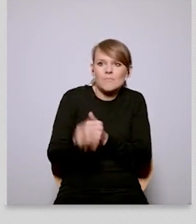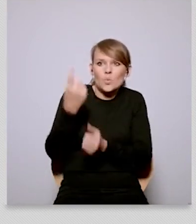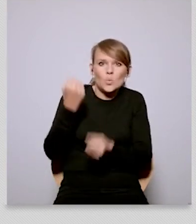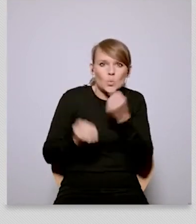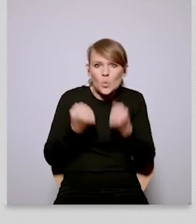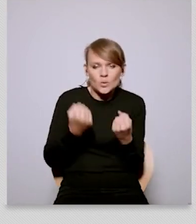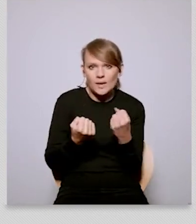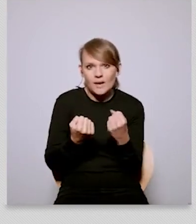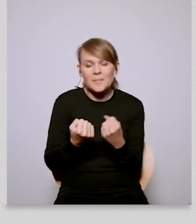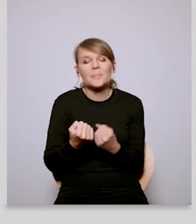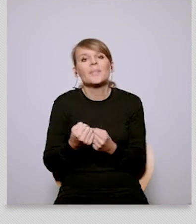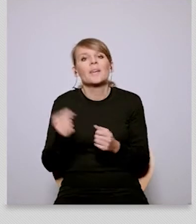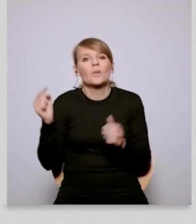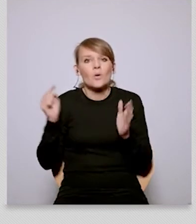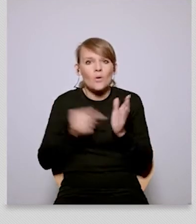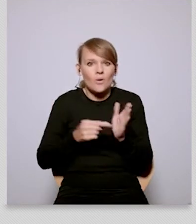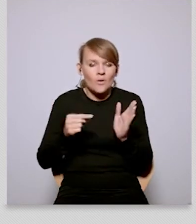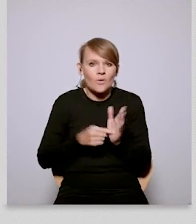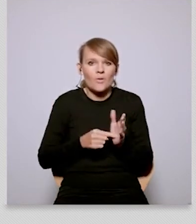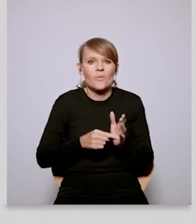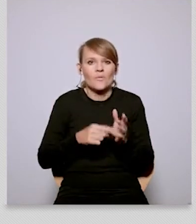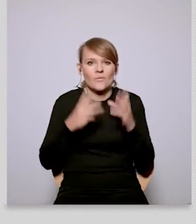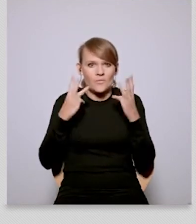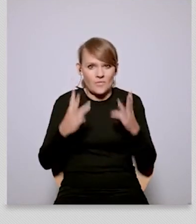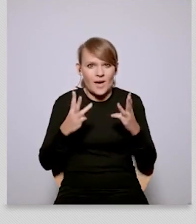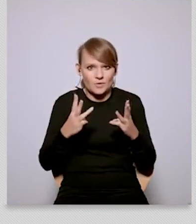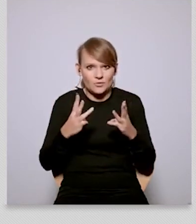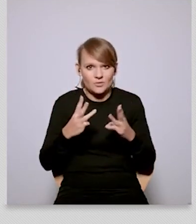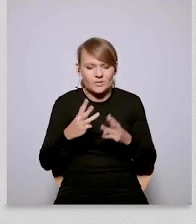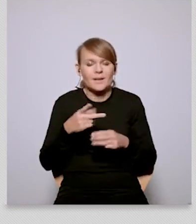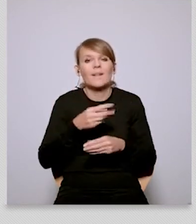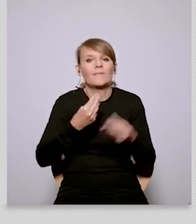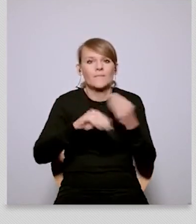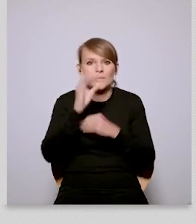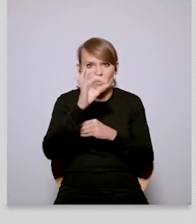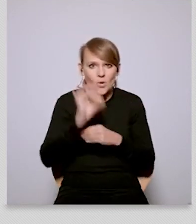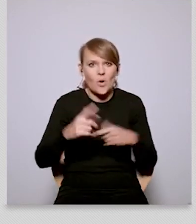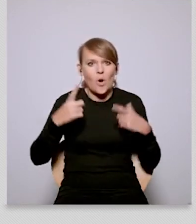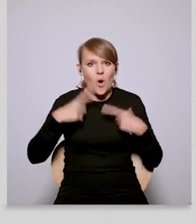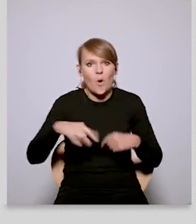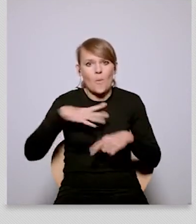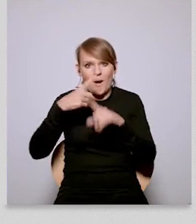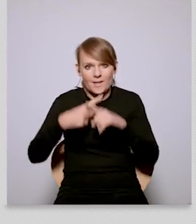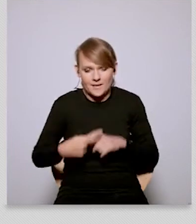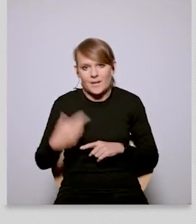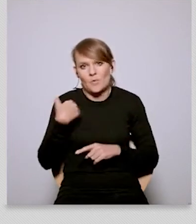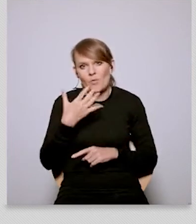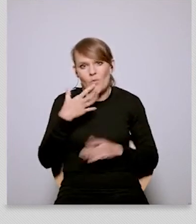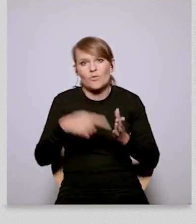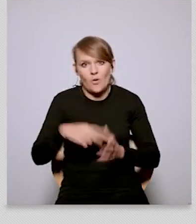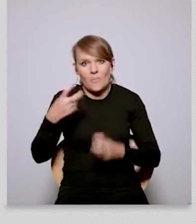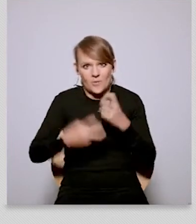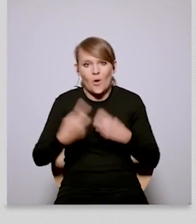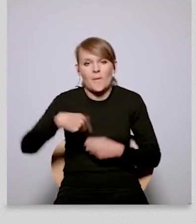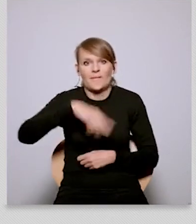to to właśnie istotny odsetek ankietowanych na to wskazywał także wiemy że to jest problem ci politycy